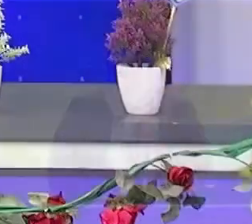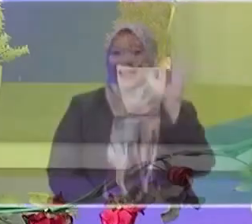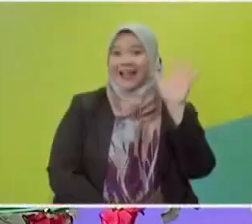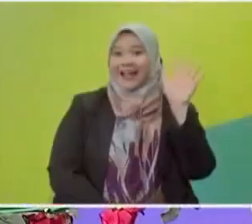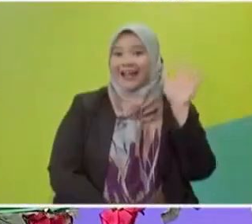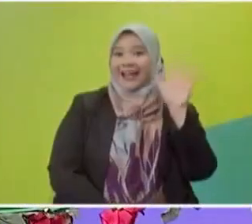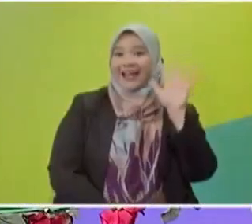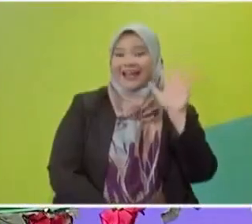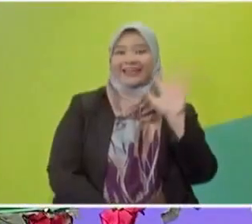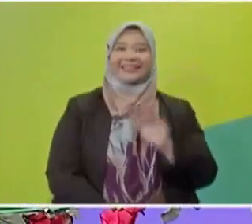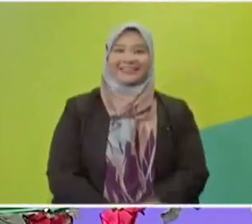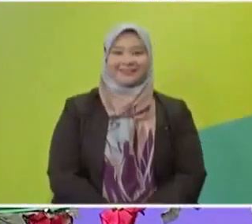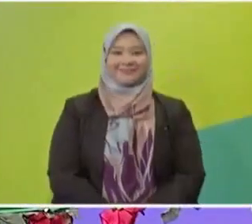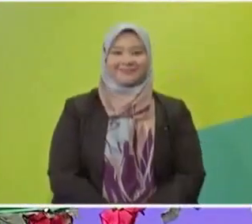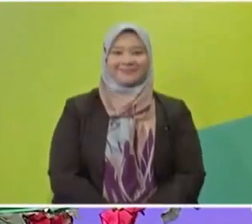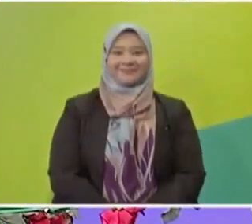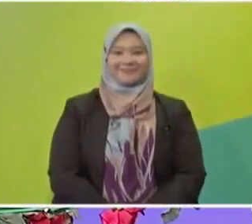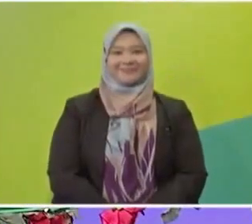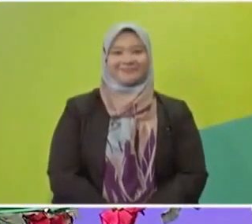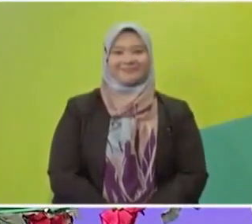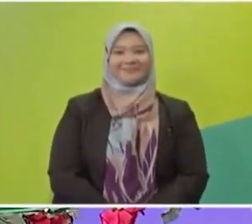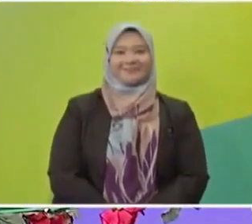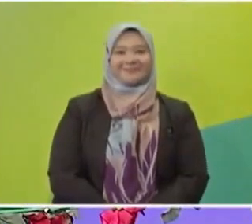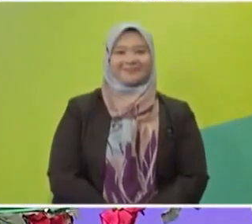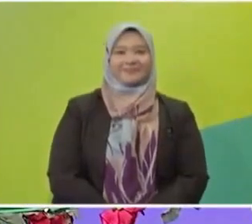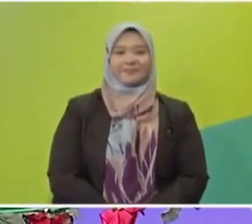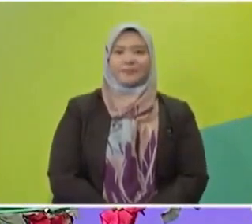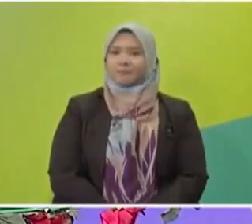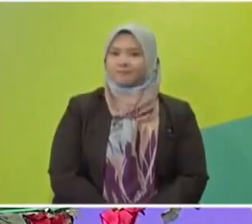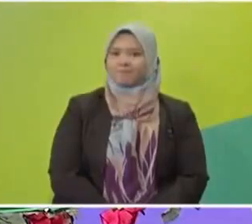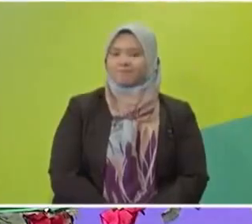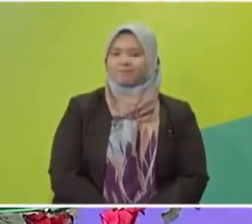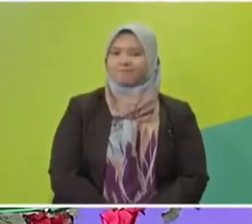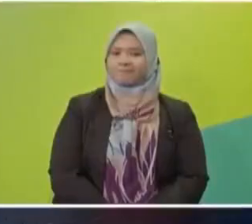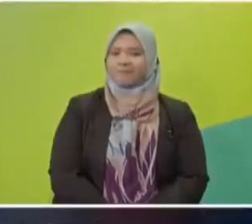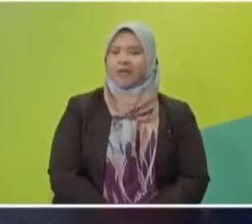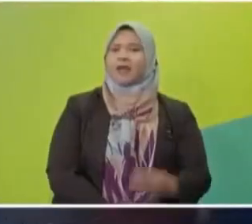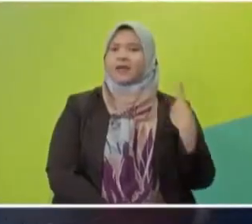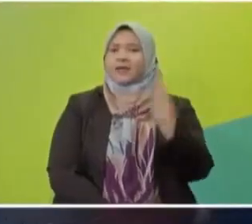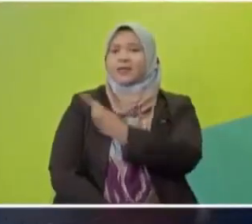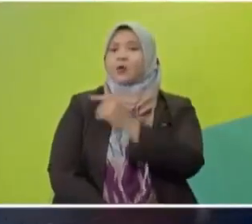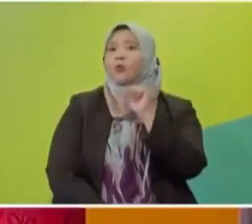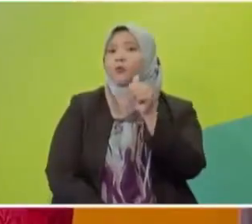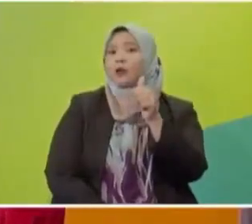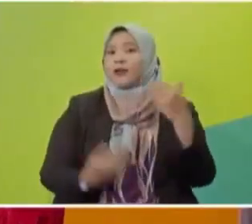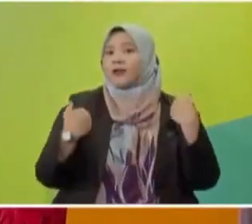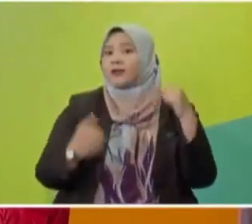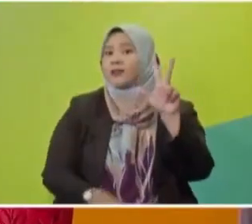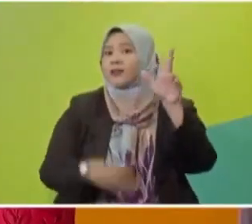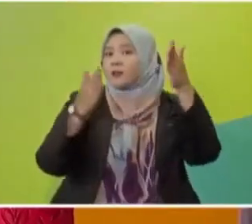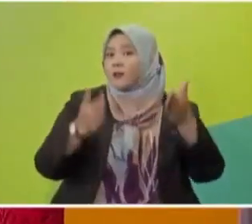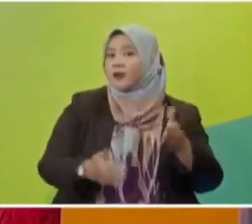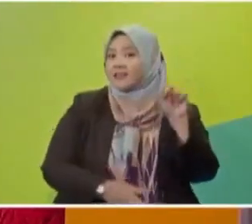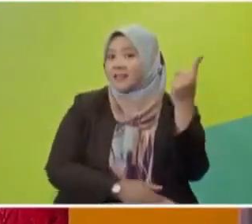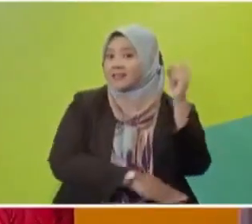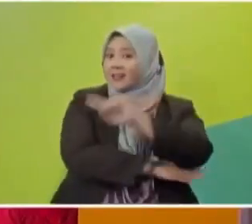Lina kita. Aha, cikgu-cikgu. Yeah. Hari ini takkan kita bertiga dalam studio cikgu? Ya, yeah, Fizi. Selain pada kita bertiga, ada